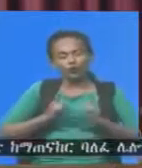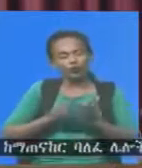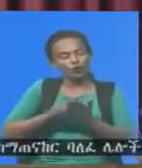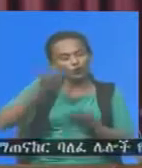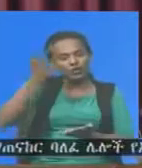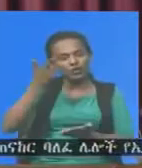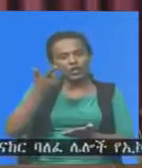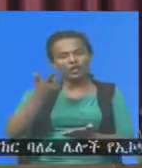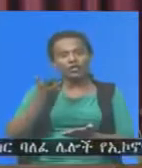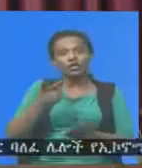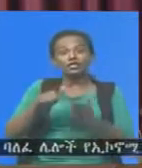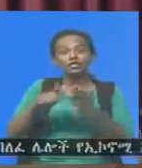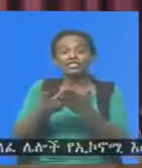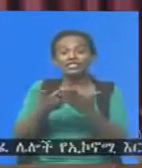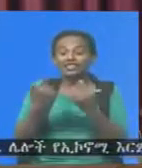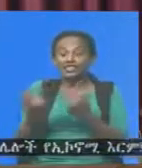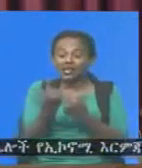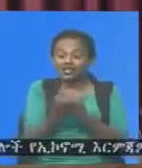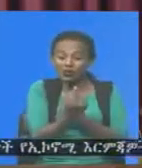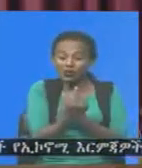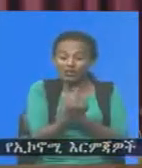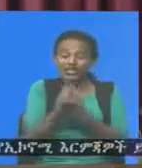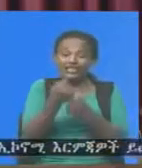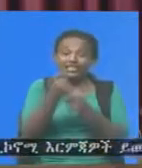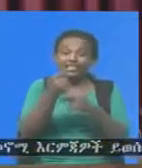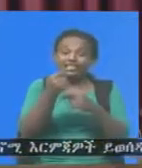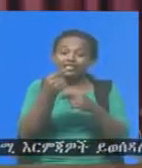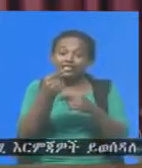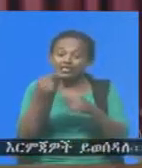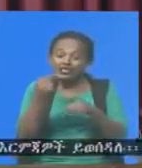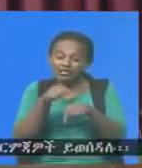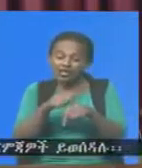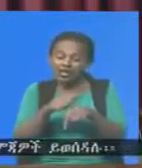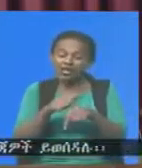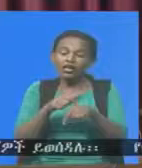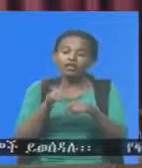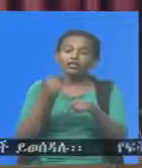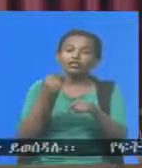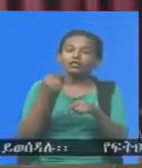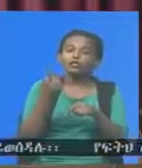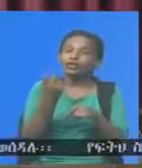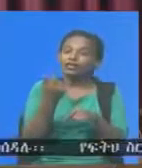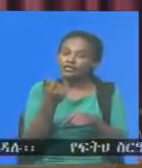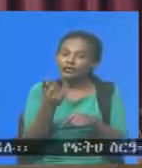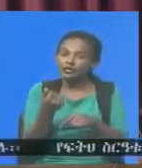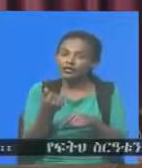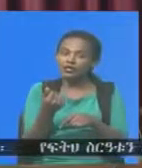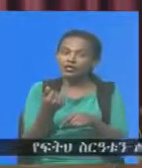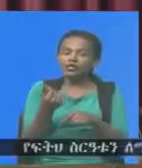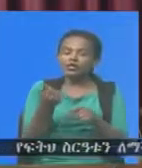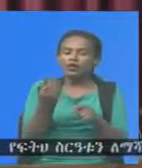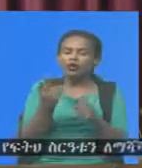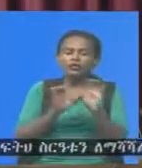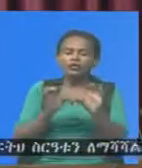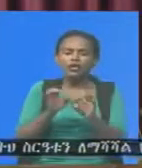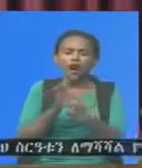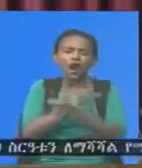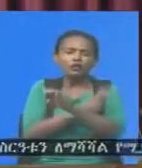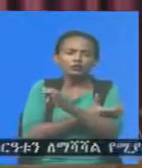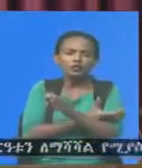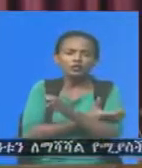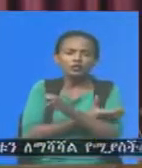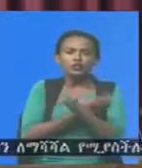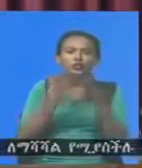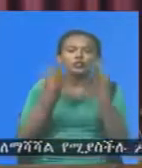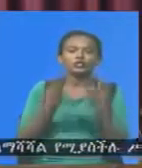ኤፊሽንሲ የሚያያዝ ጉዳይ ነው ግዜን ገንዘብን የማድረግ አቅምን ይወስናል በዚህ ሁሉ ውስጥ